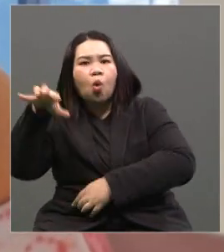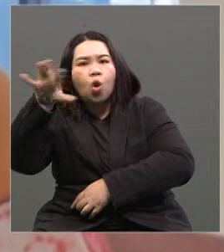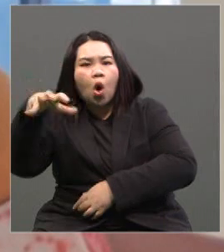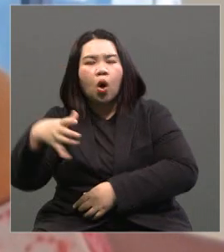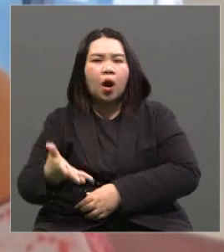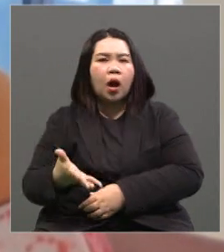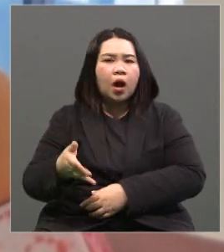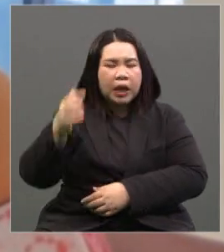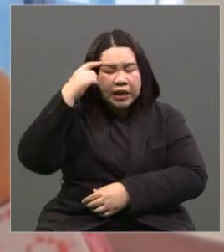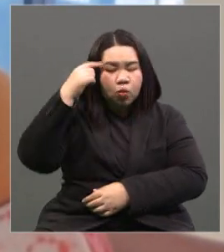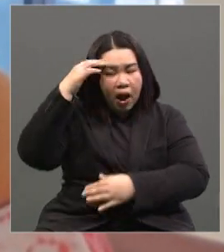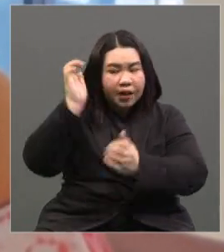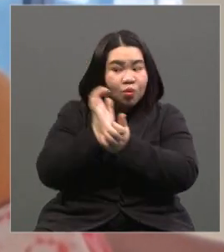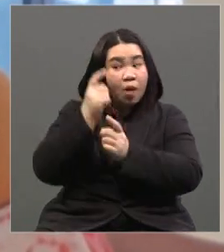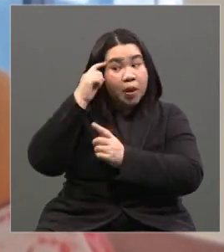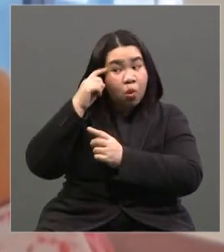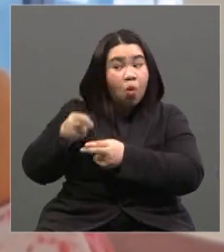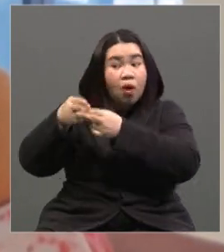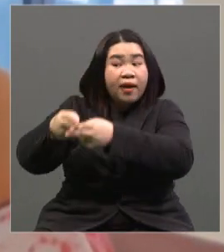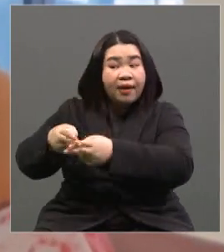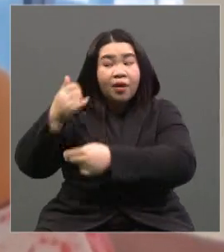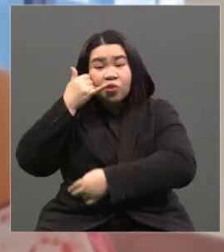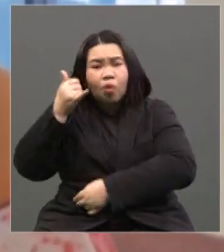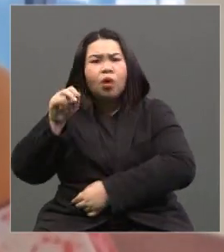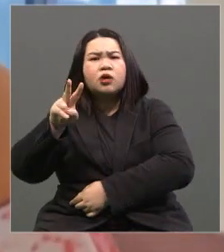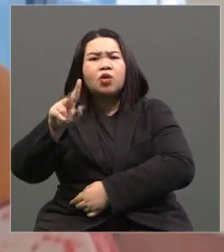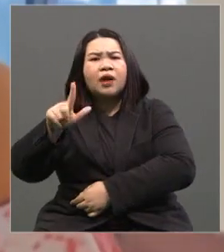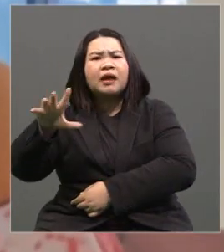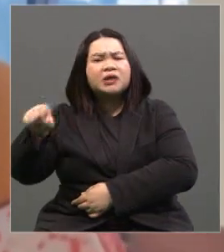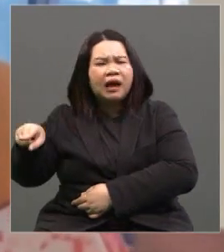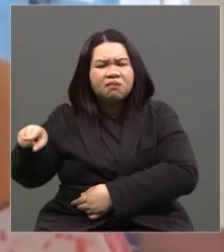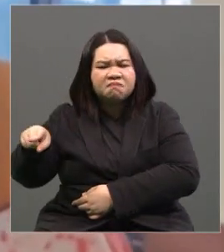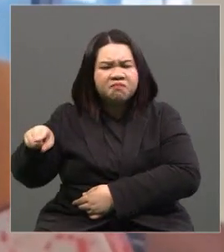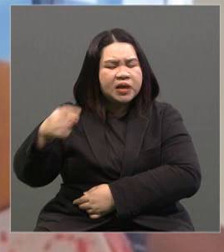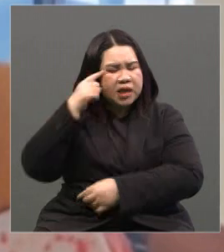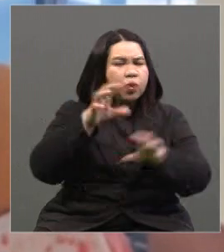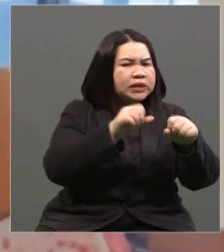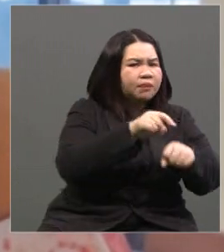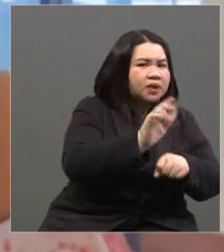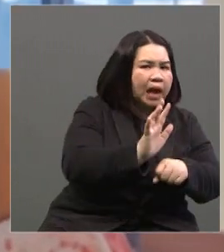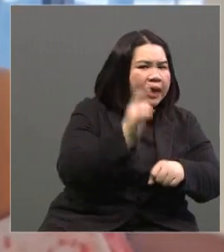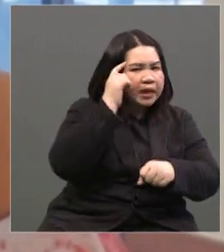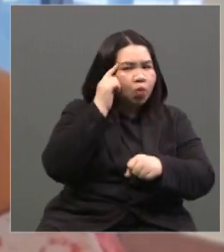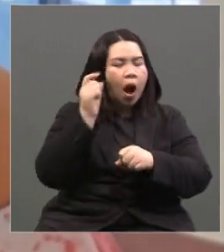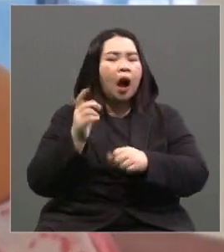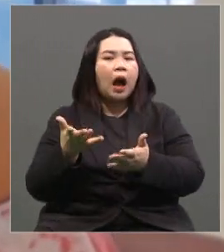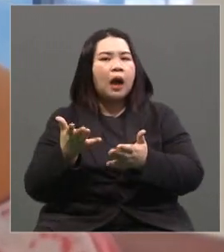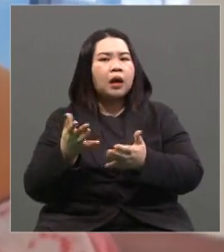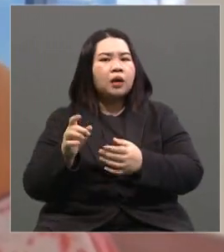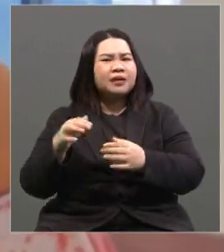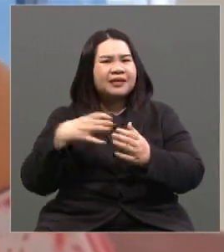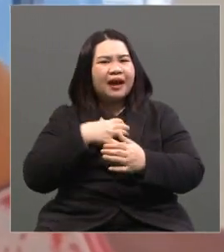ครับครับๆให้เข้าใจผิดเองนะครับก็เป็นการทำผ่านคดีมากกว่า